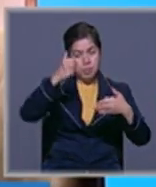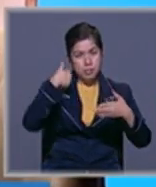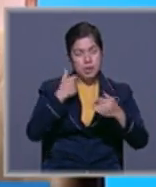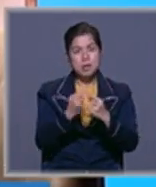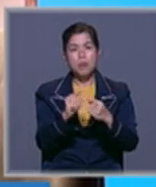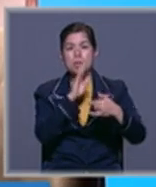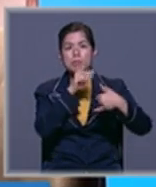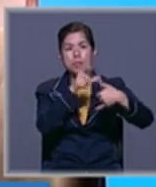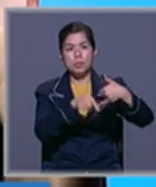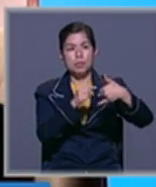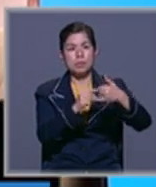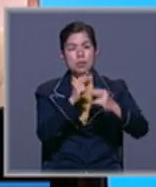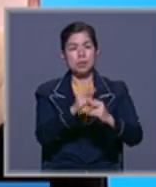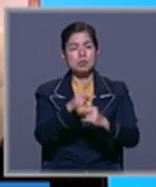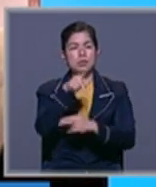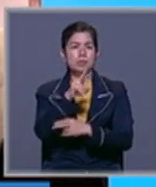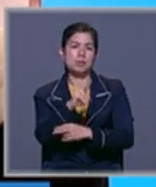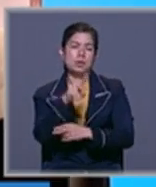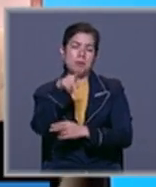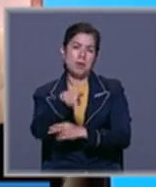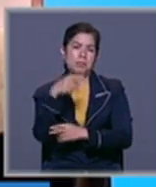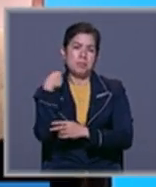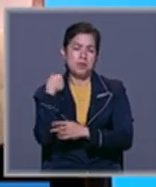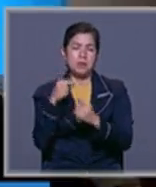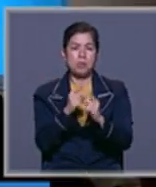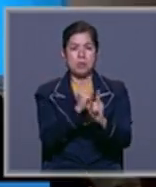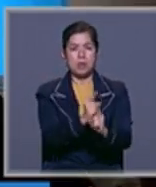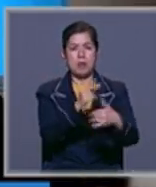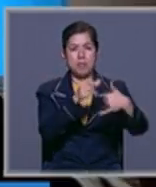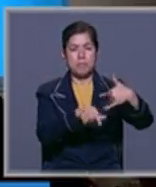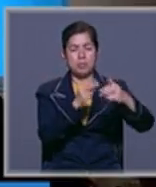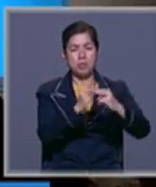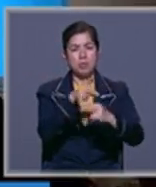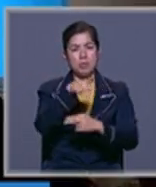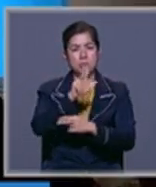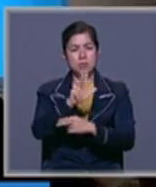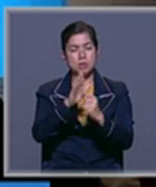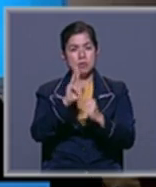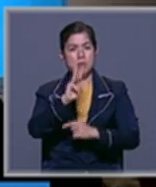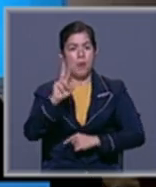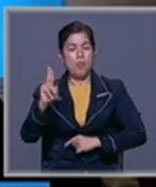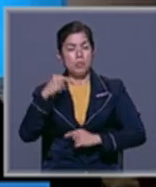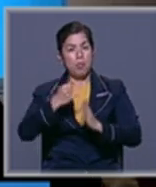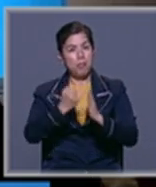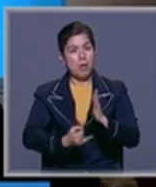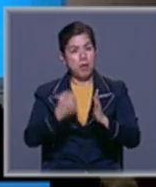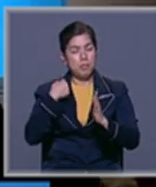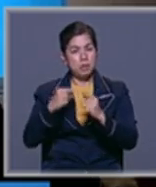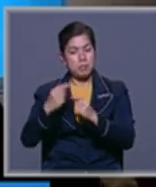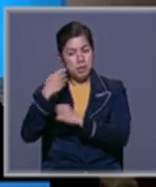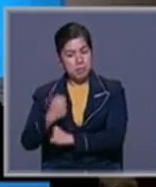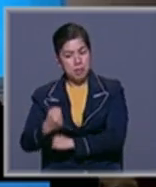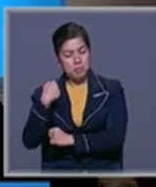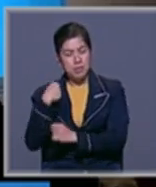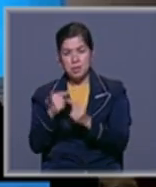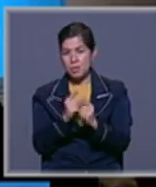ณพีรพันธ์ซึ่งชูแนวทางนี้ตามเจตนารมณ์ของคุณเสนถาวรเสนเนียมและกปปส.แพ้ไปแล้วนั้นโอกาสที่ประชาธิปัตย์จะไ